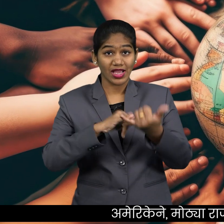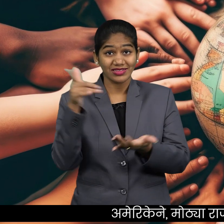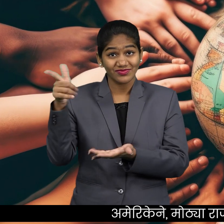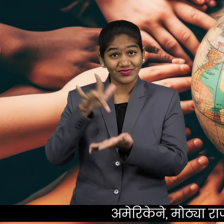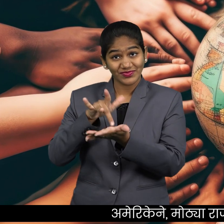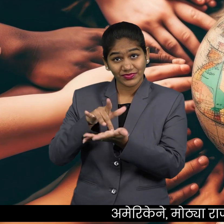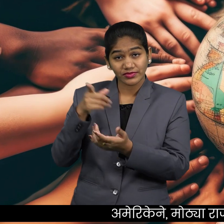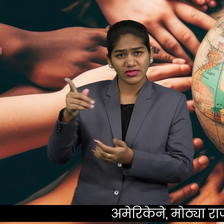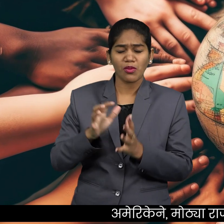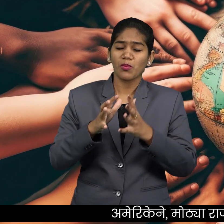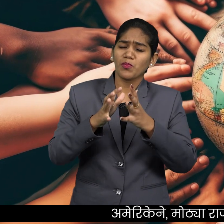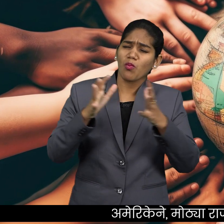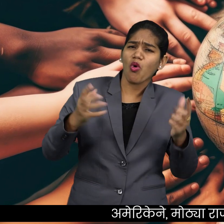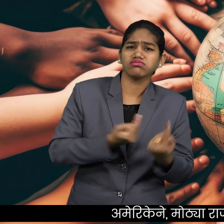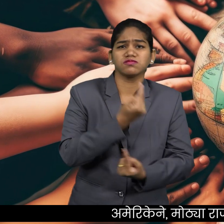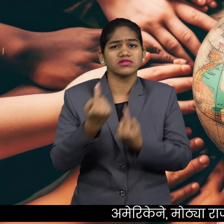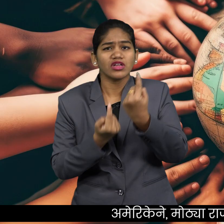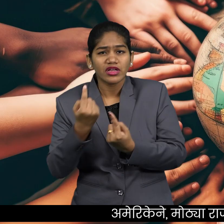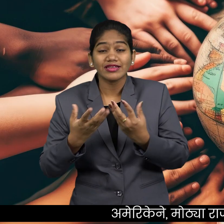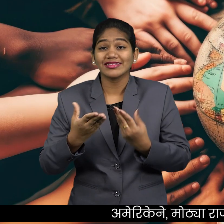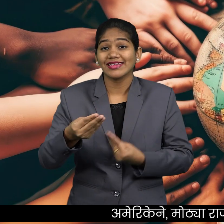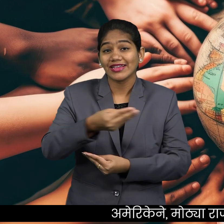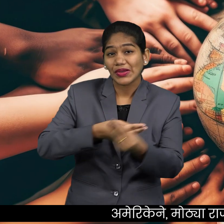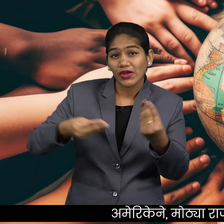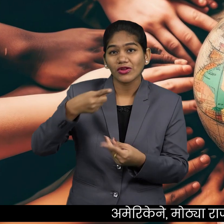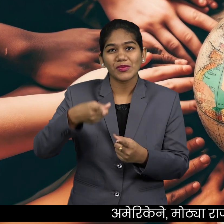अमेरिकेने मोठ्या राजकीय आणि आर्थिक प्रवाहासह